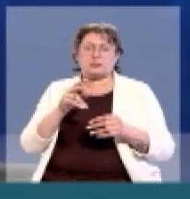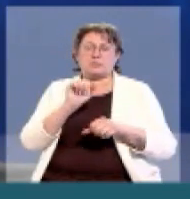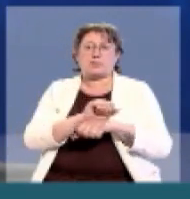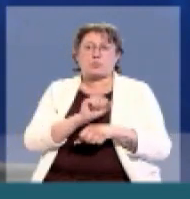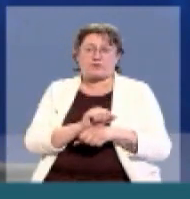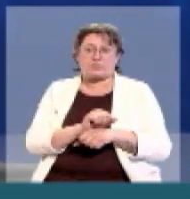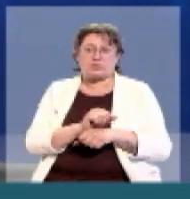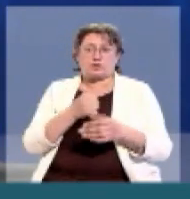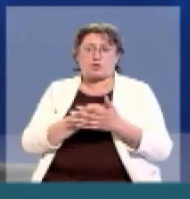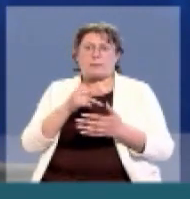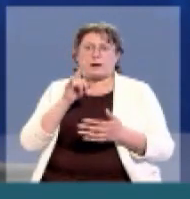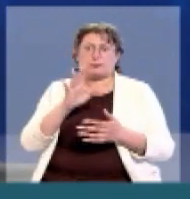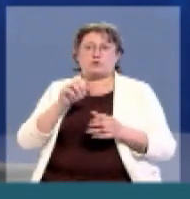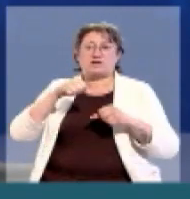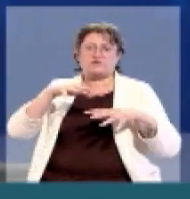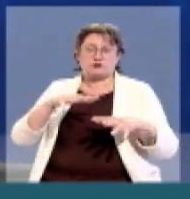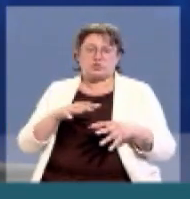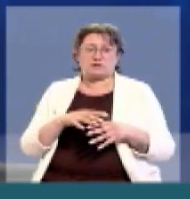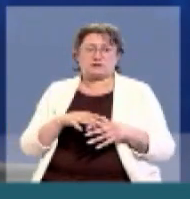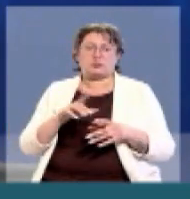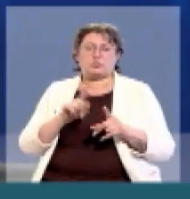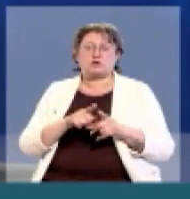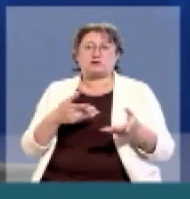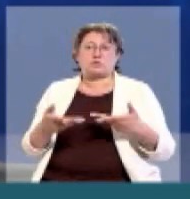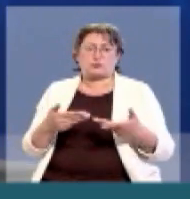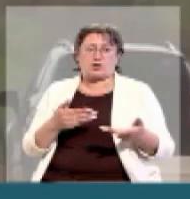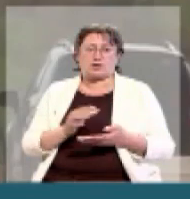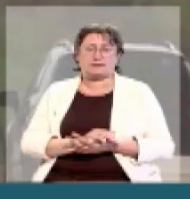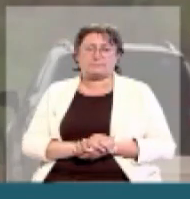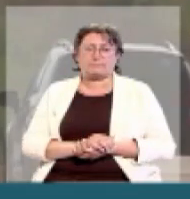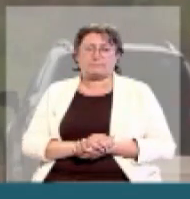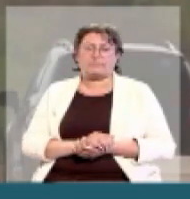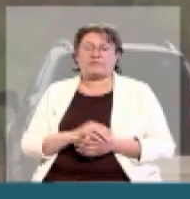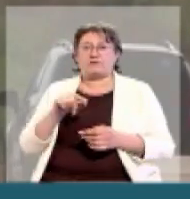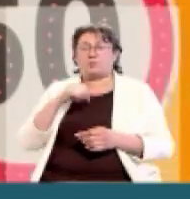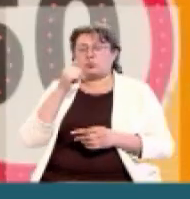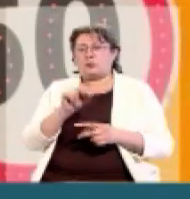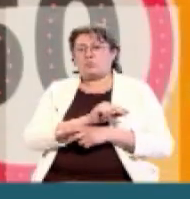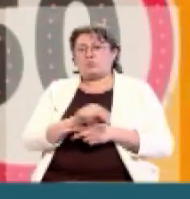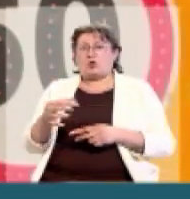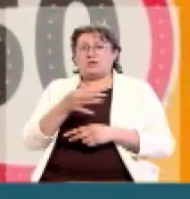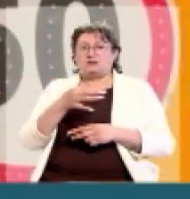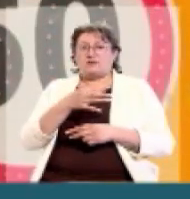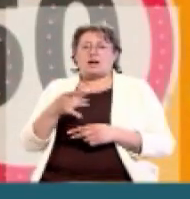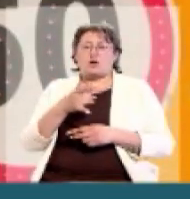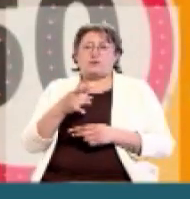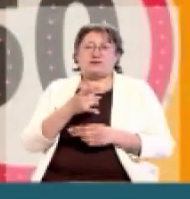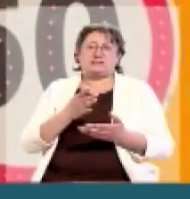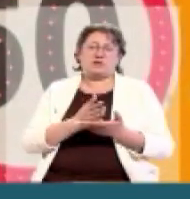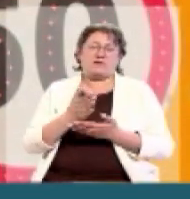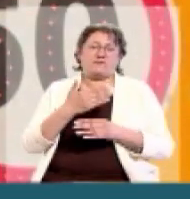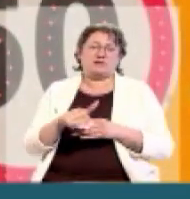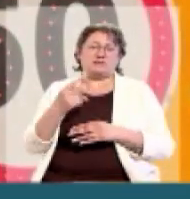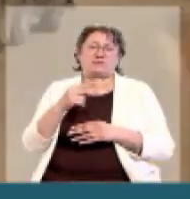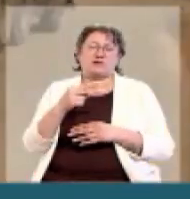парковками, здесь будет освещение, тротуары также и тому подобное. В этом году на ремонт автодорог областного и районного значения